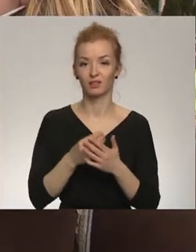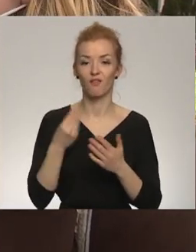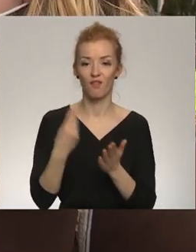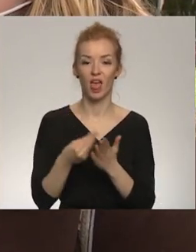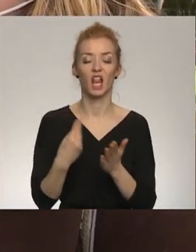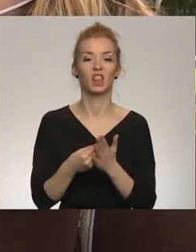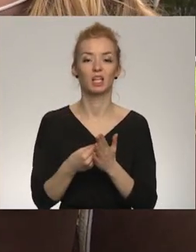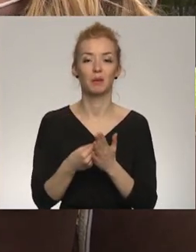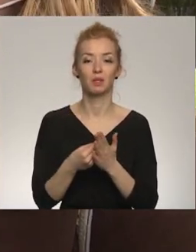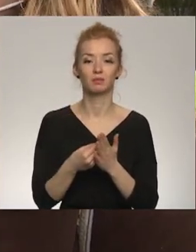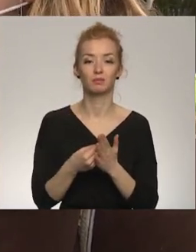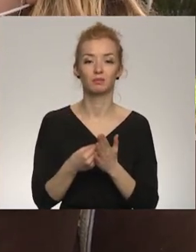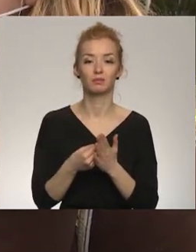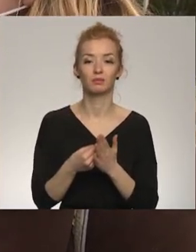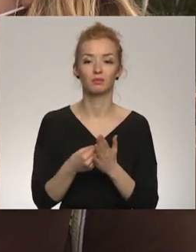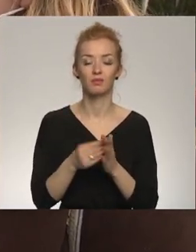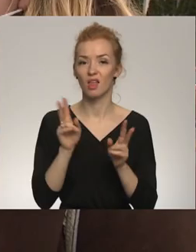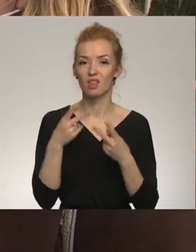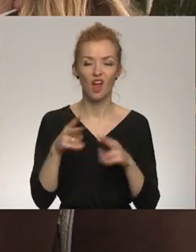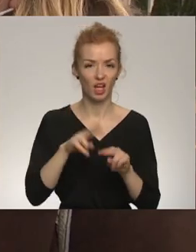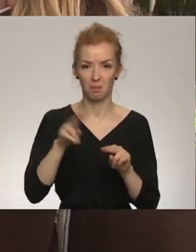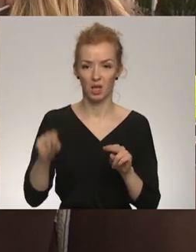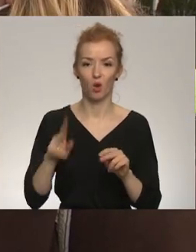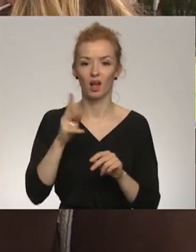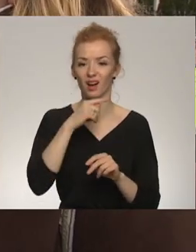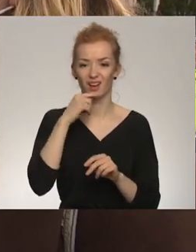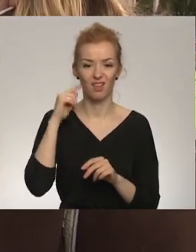ka mums nevajag pieļaut, ka Krievija